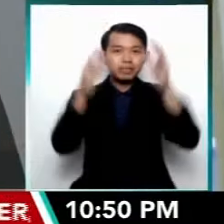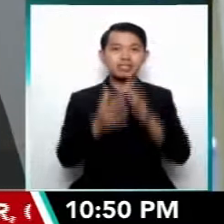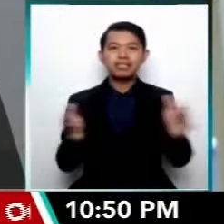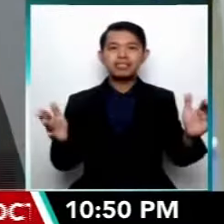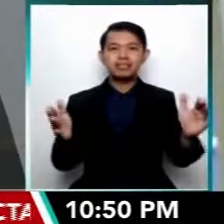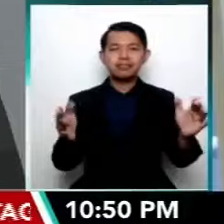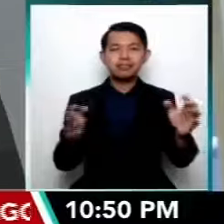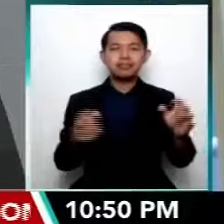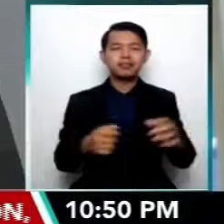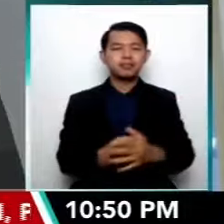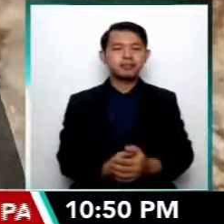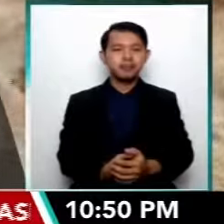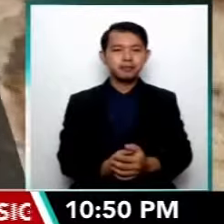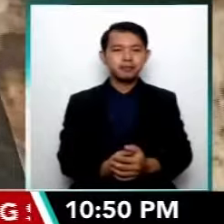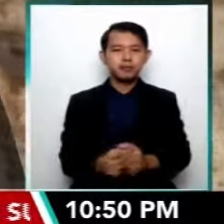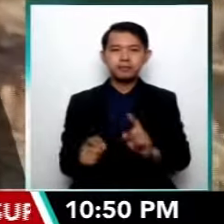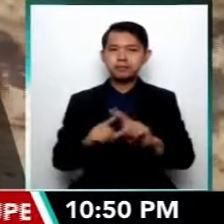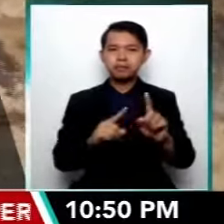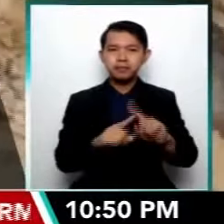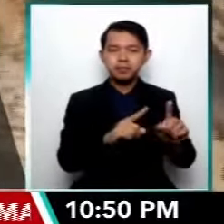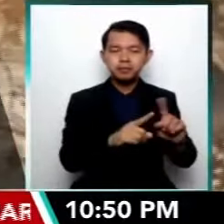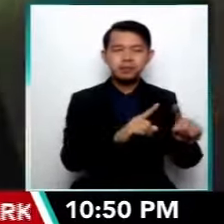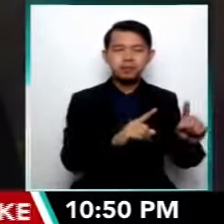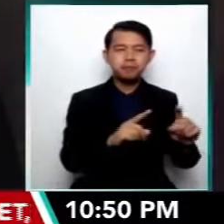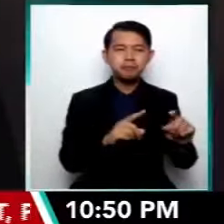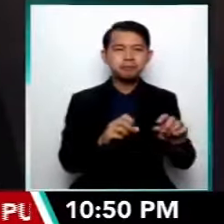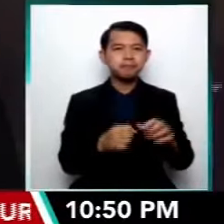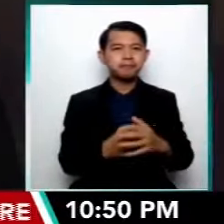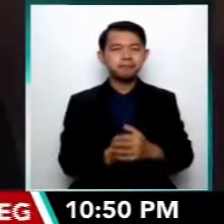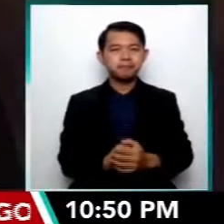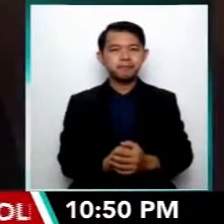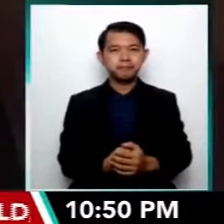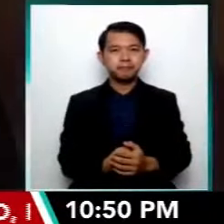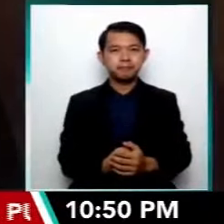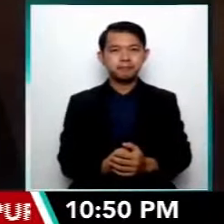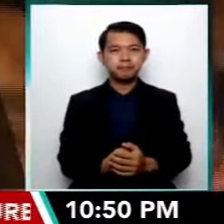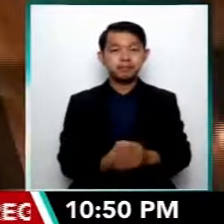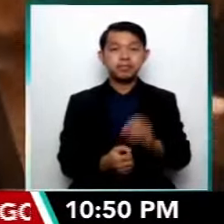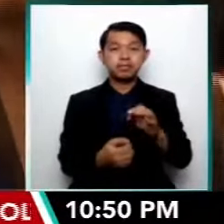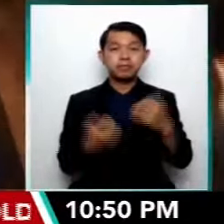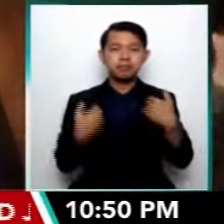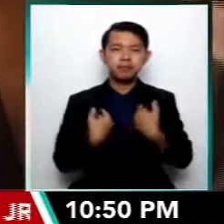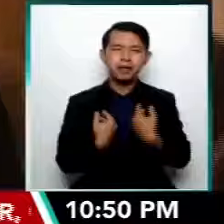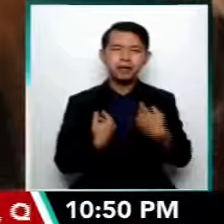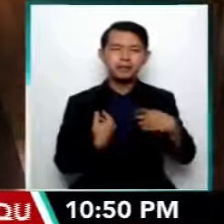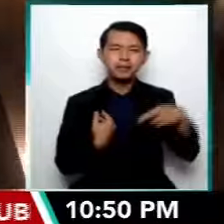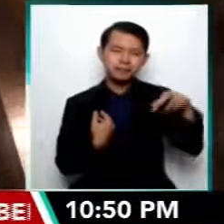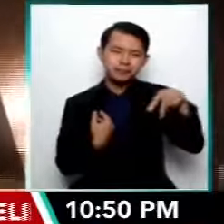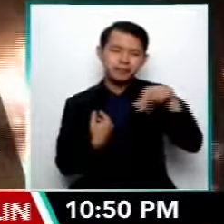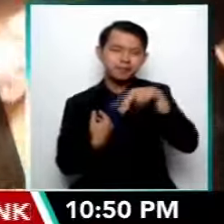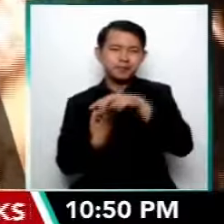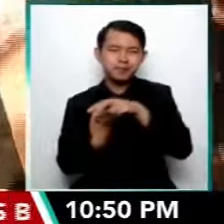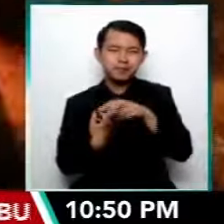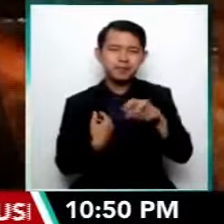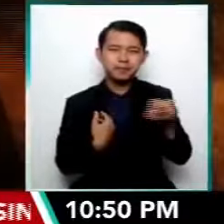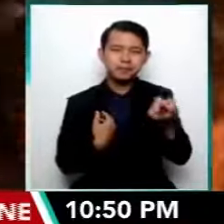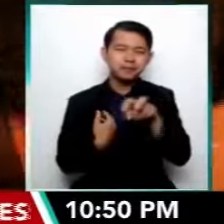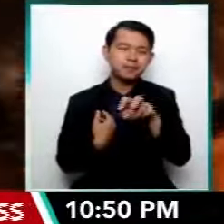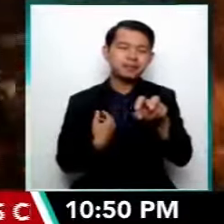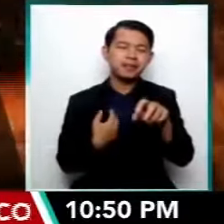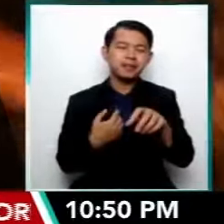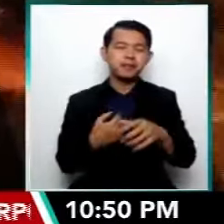tites meron pang mga soda straw at kung mapapagod sa paglalakbay sa kil kilometrong lagusan maaari ring